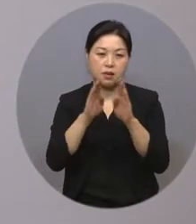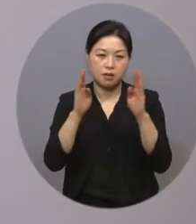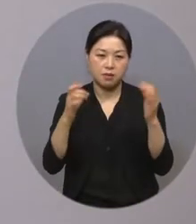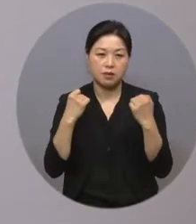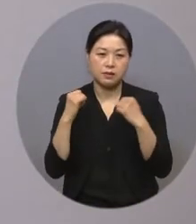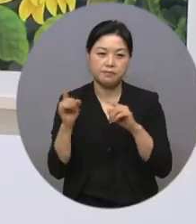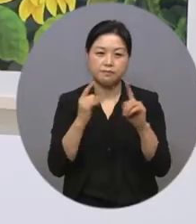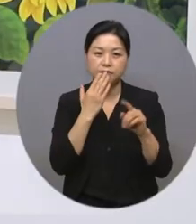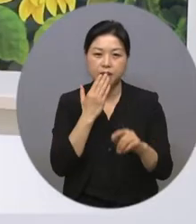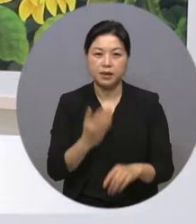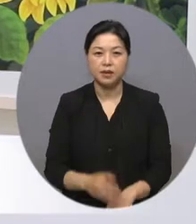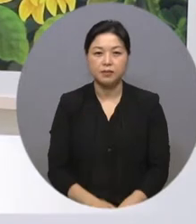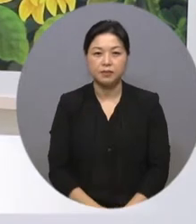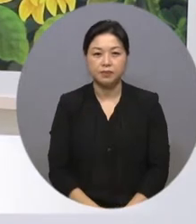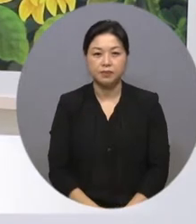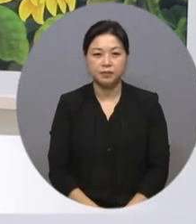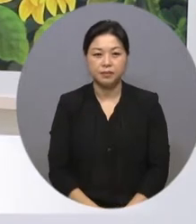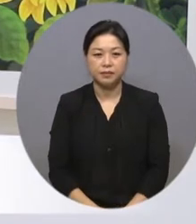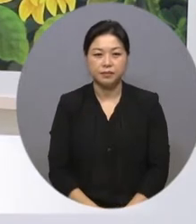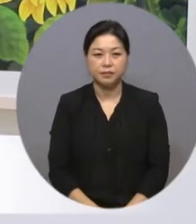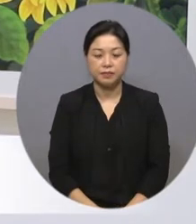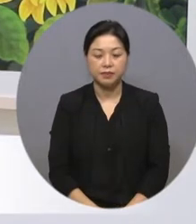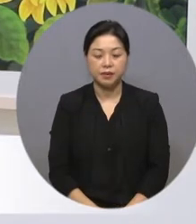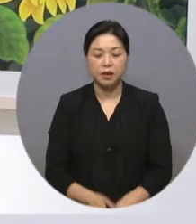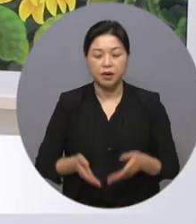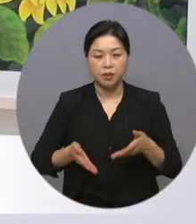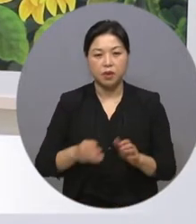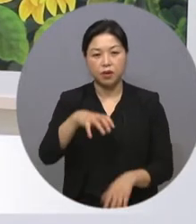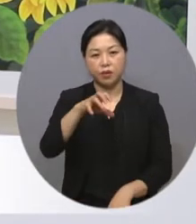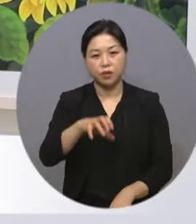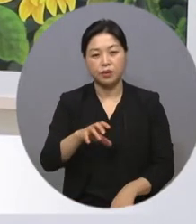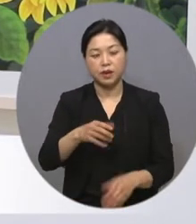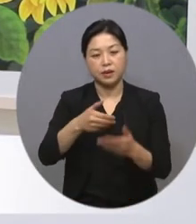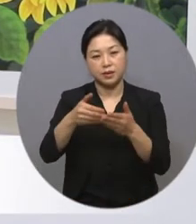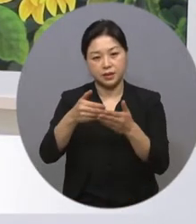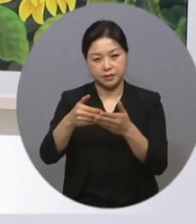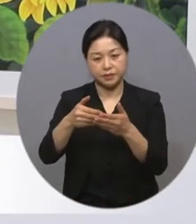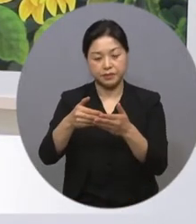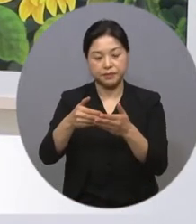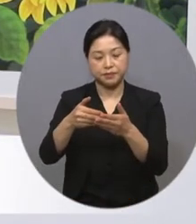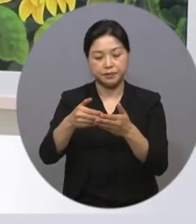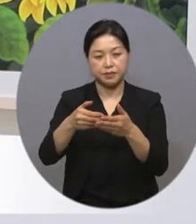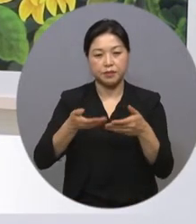있습니다. 주로 고향의 풍경을 주제로 삼아서 이렇게